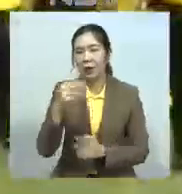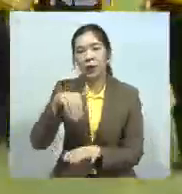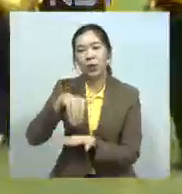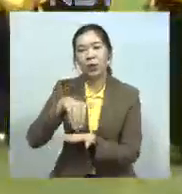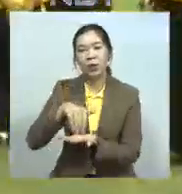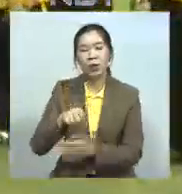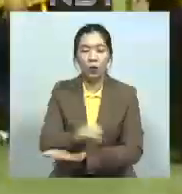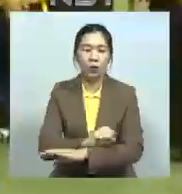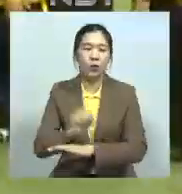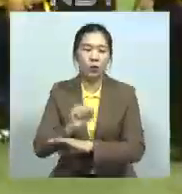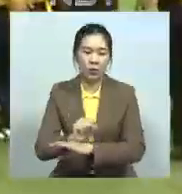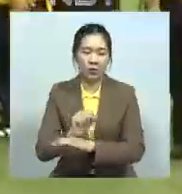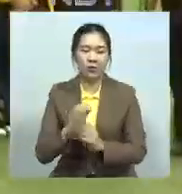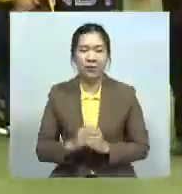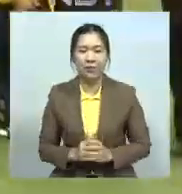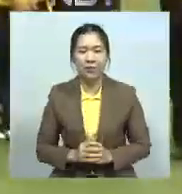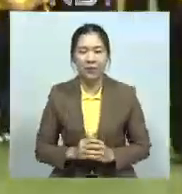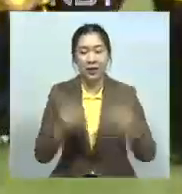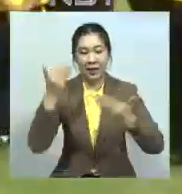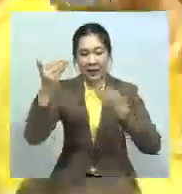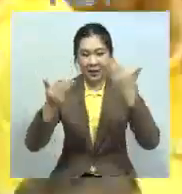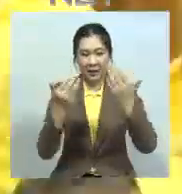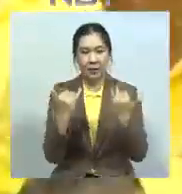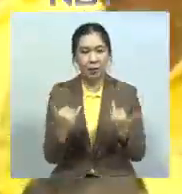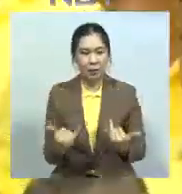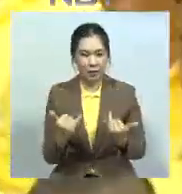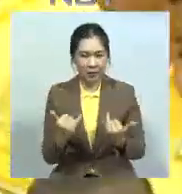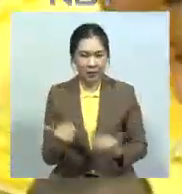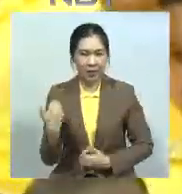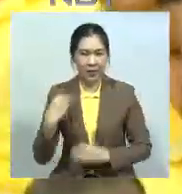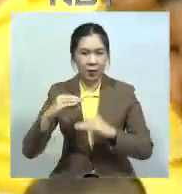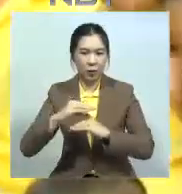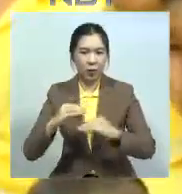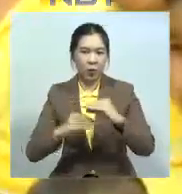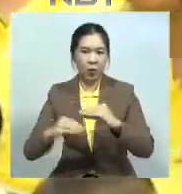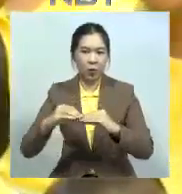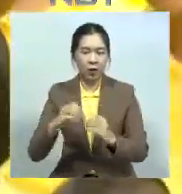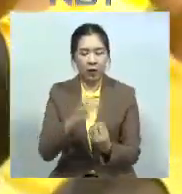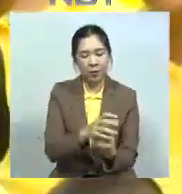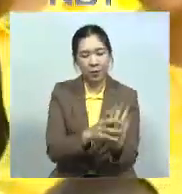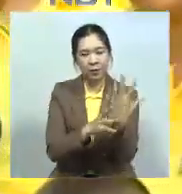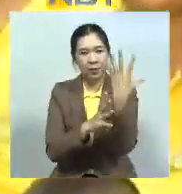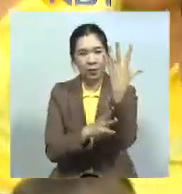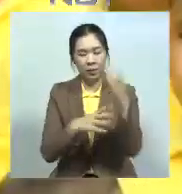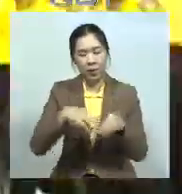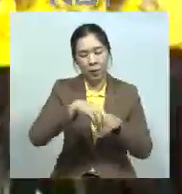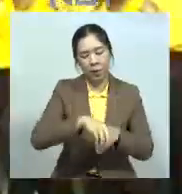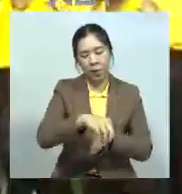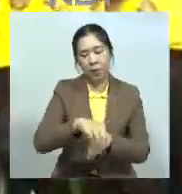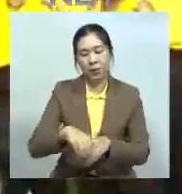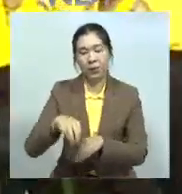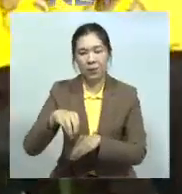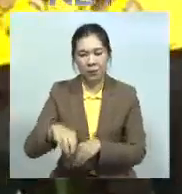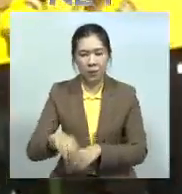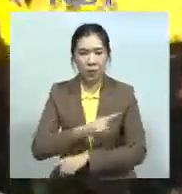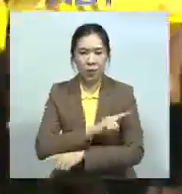ระเบญจทัศน์ด้วยสำหรับกิจกรรมในวันนี้นะครับเป็นส่วนหนึ่งของโครงการปลูกไม้ยืนต้นเฉลิมพระเกียรติเนื่องในโอกาสมหามง